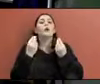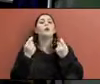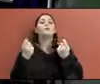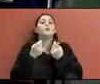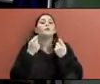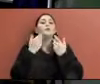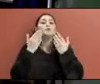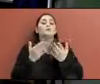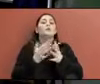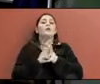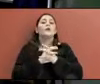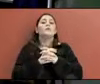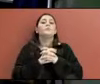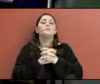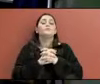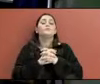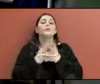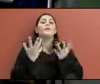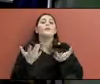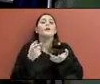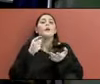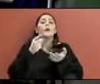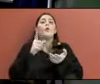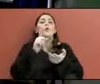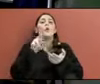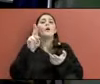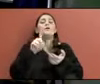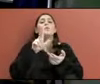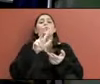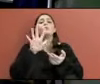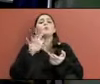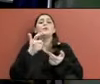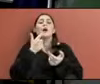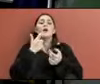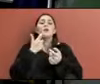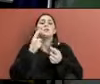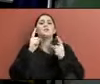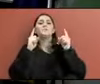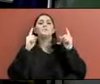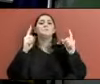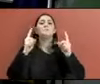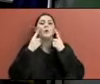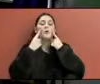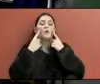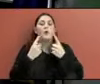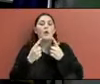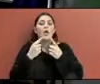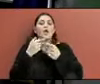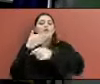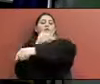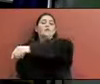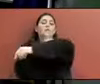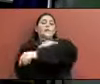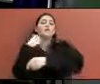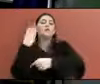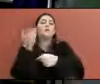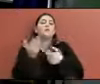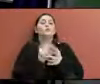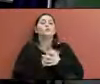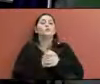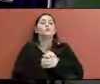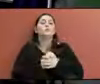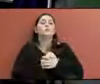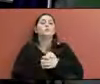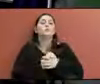anda orada 17-35 yaş arası bireylere biz hizmet veriyorsunuz, veriyoruz bildiğiniz